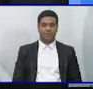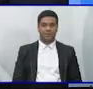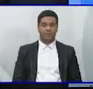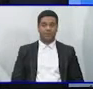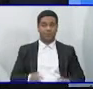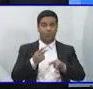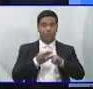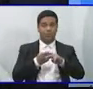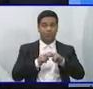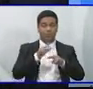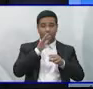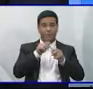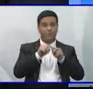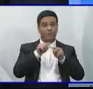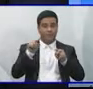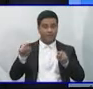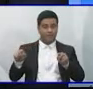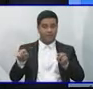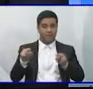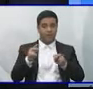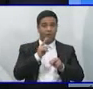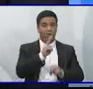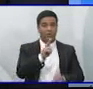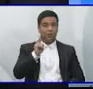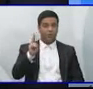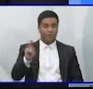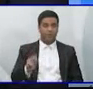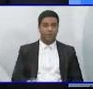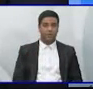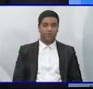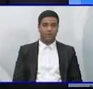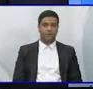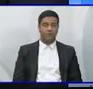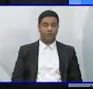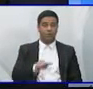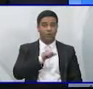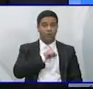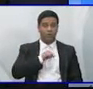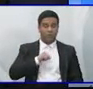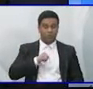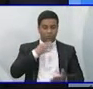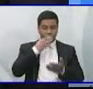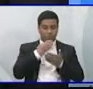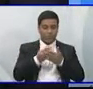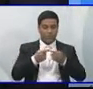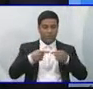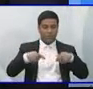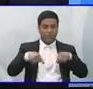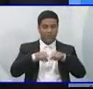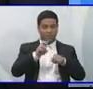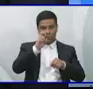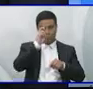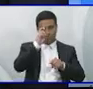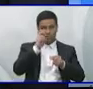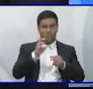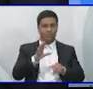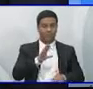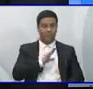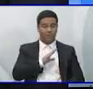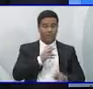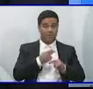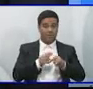Shu davrlar orasida Qoraqalpoqlarning o'zlarining mustaqil davlatlari ham mavjud bo'lgan.